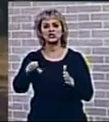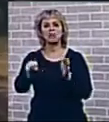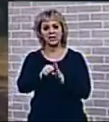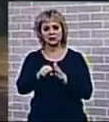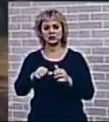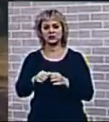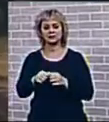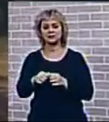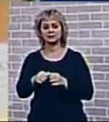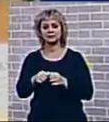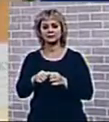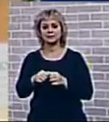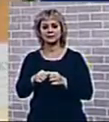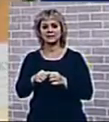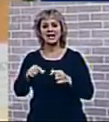погибших.